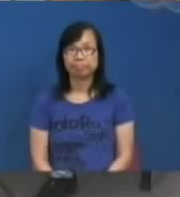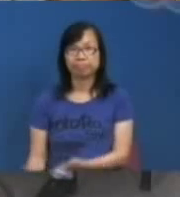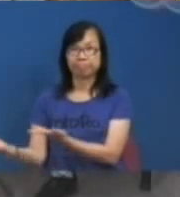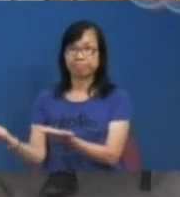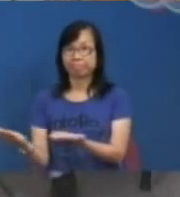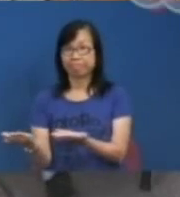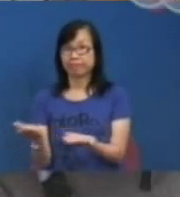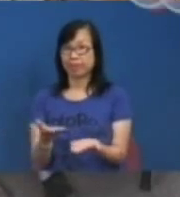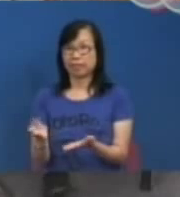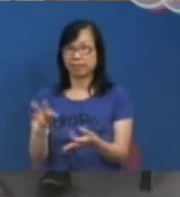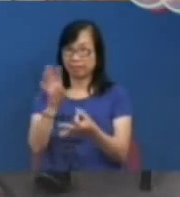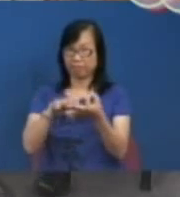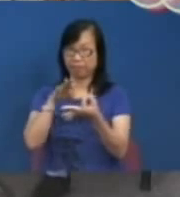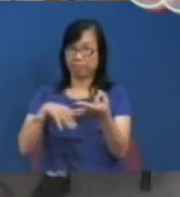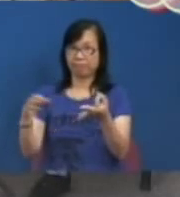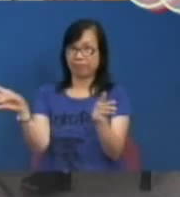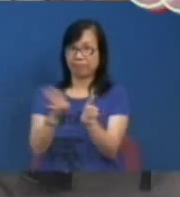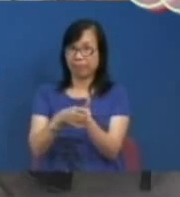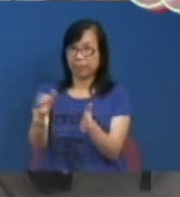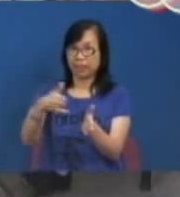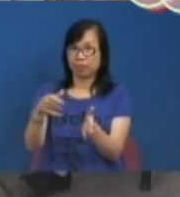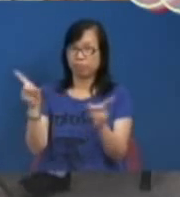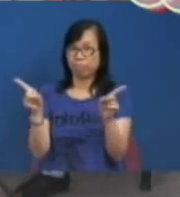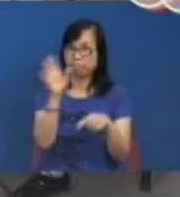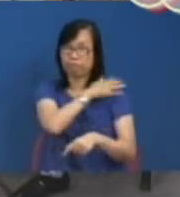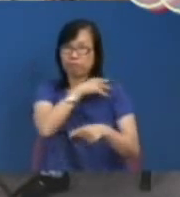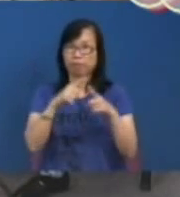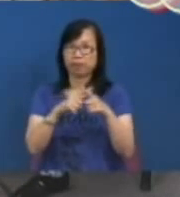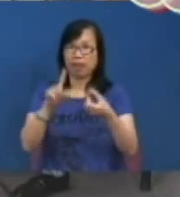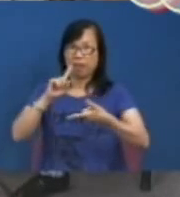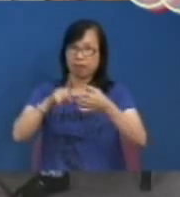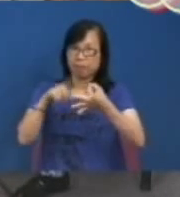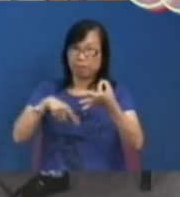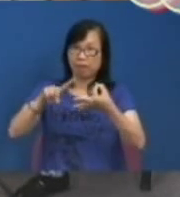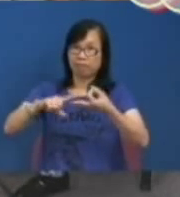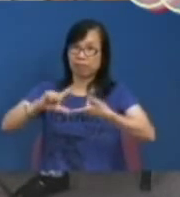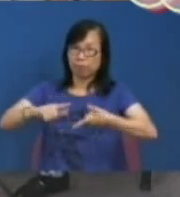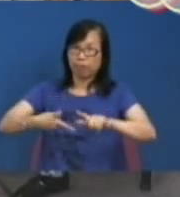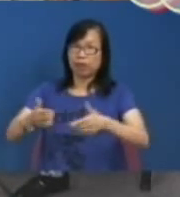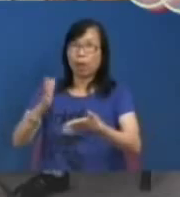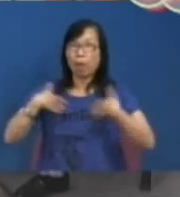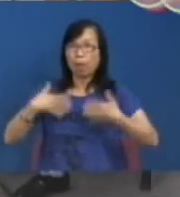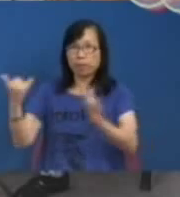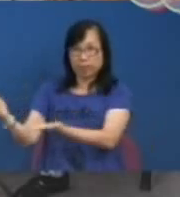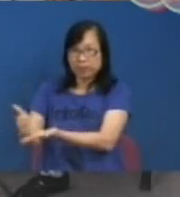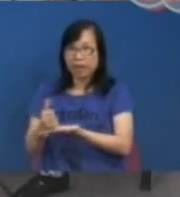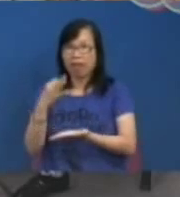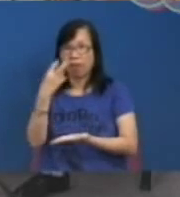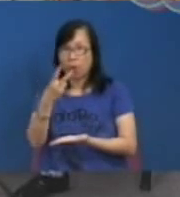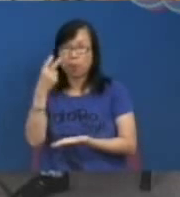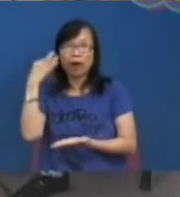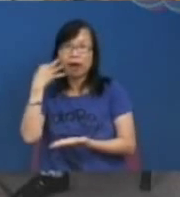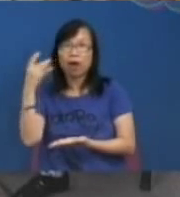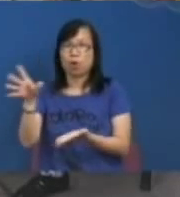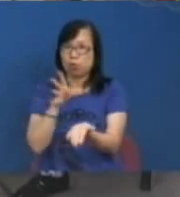Hello， 欢迎来到姗姗来自，我是节目主持人方国珊。今天呢又很开心请到我两位嘉宾，就是专业动